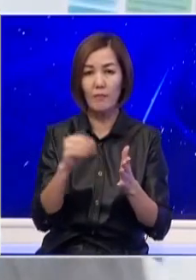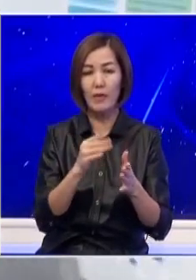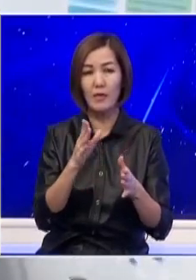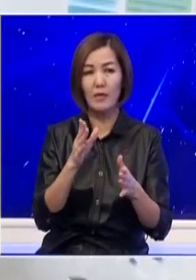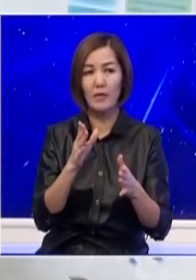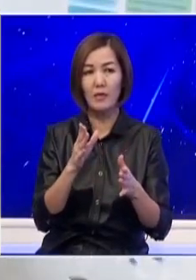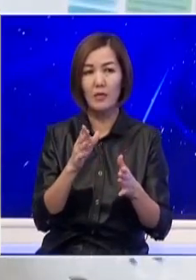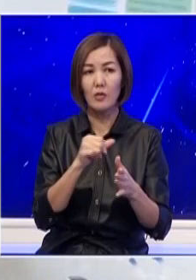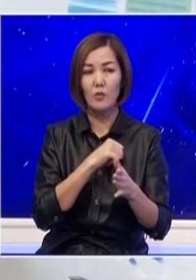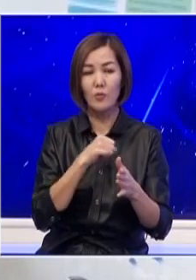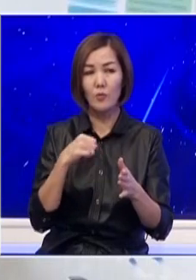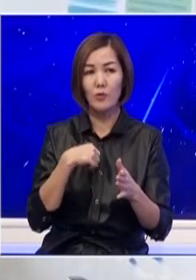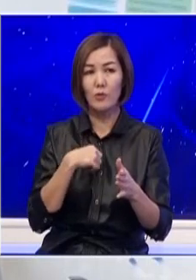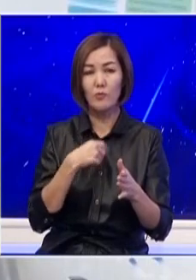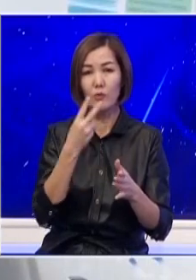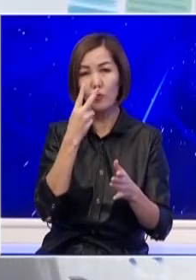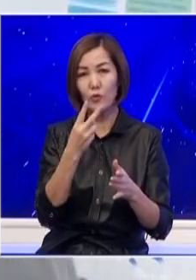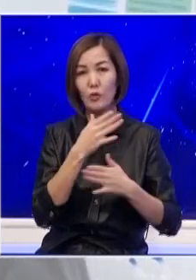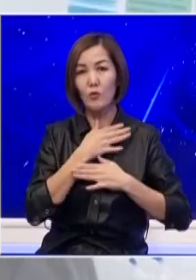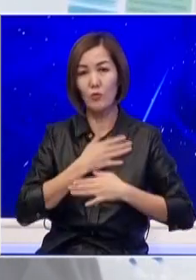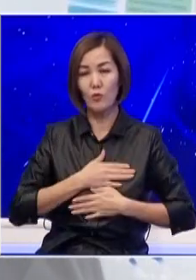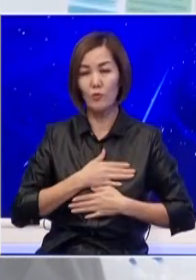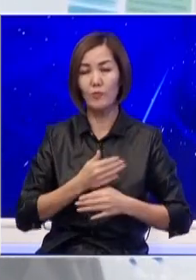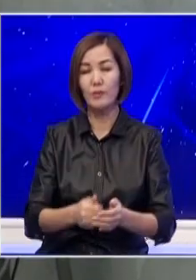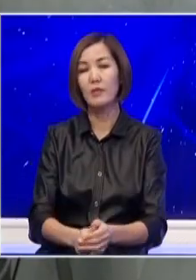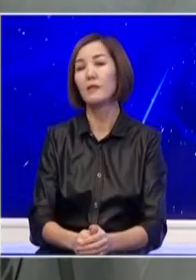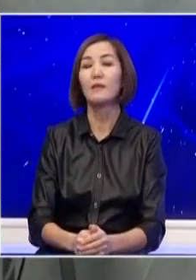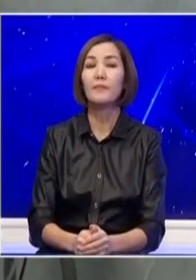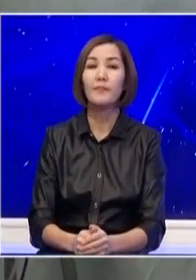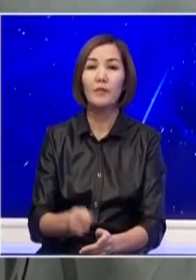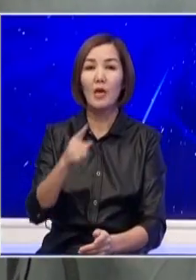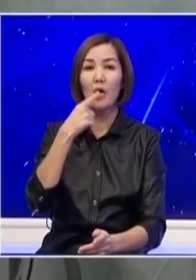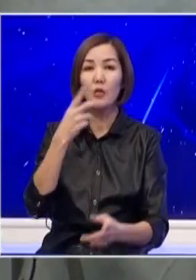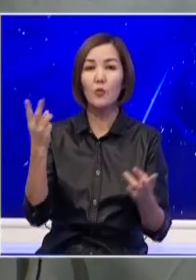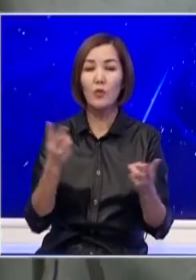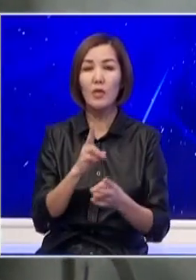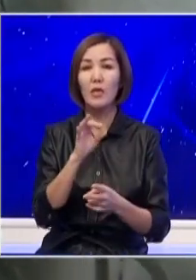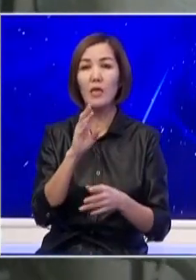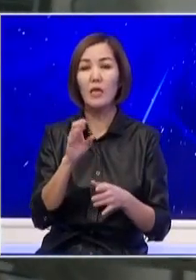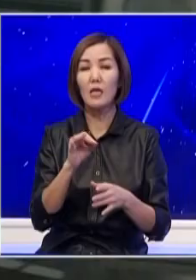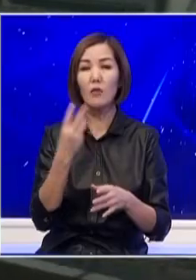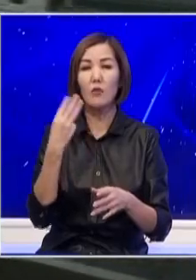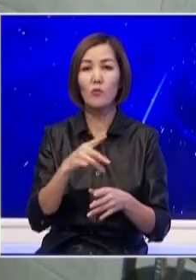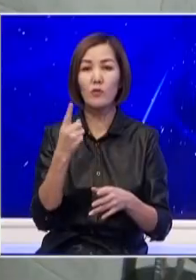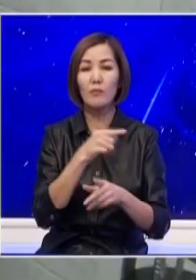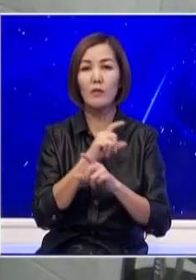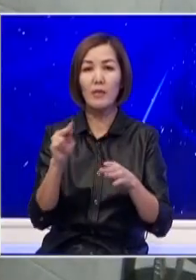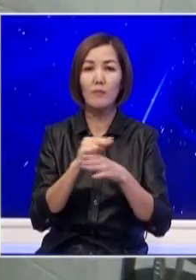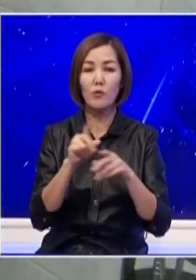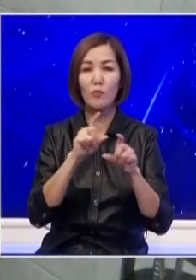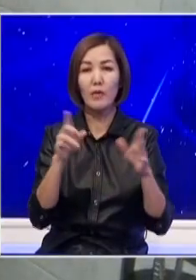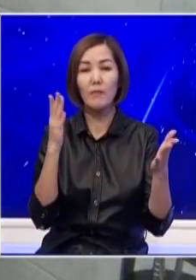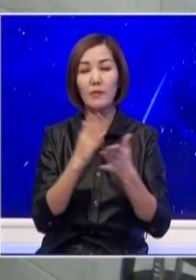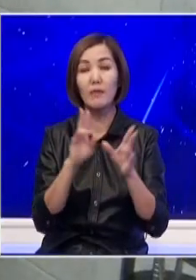балнелеріміз өзіміз кірсекте көңіліміз ашылады. Айта кетерлігі, кеген ауданында 31 емдеу мекемесі бар.